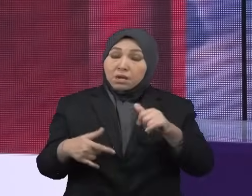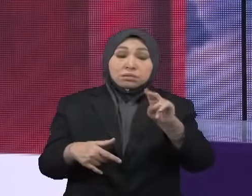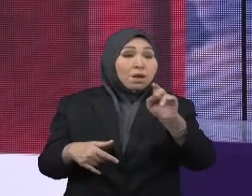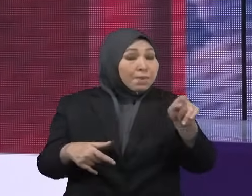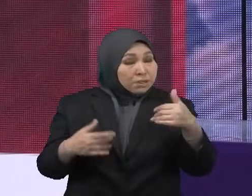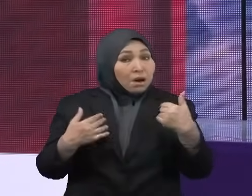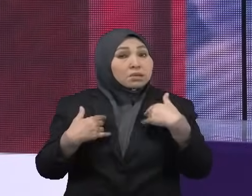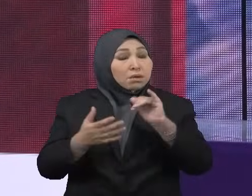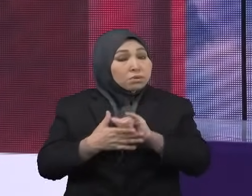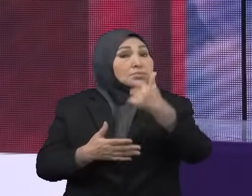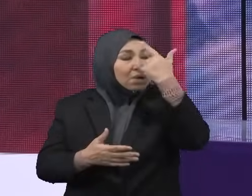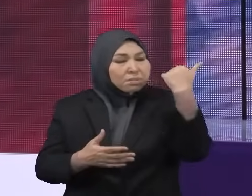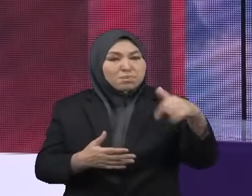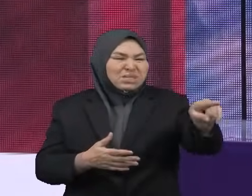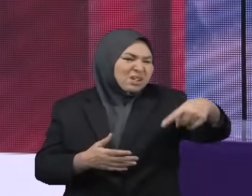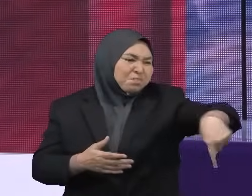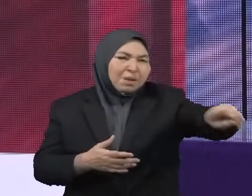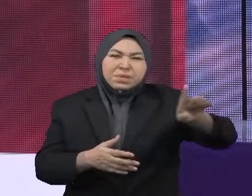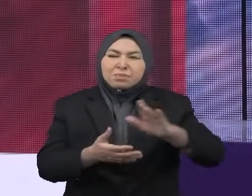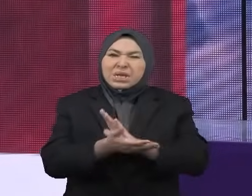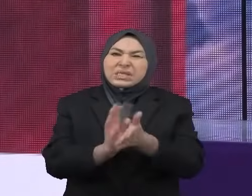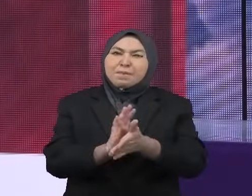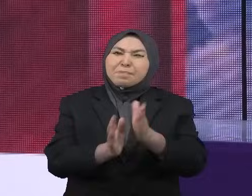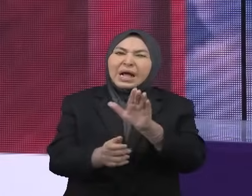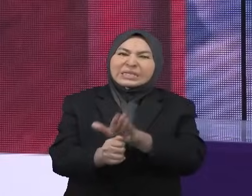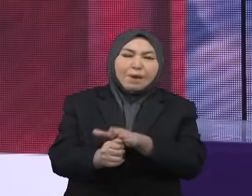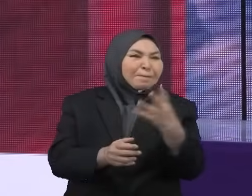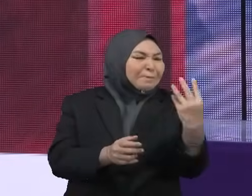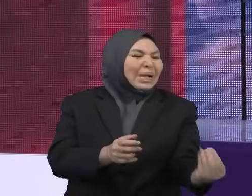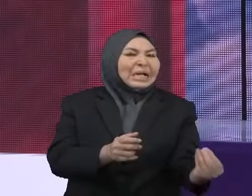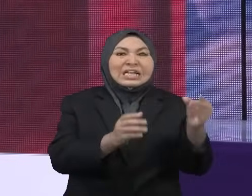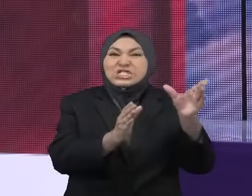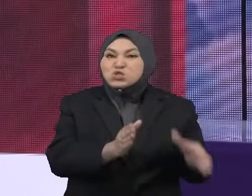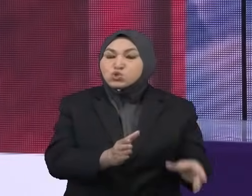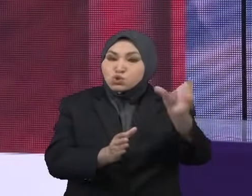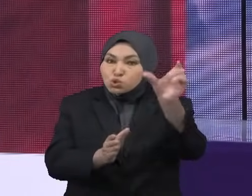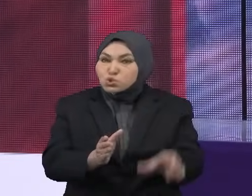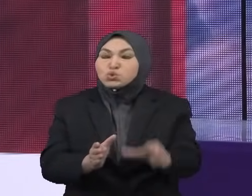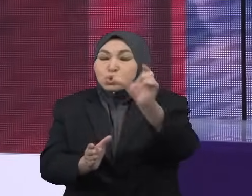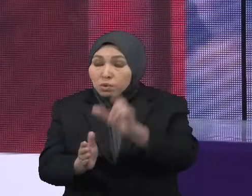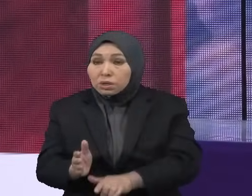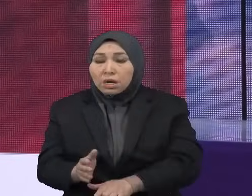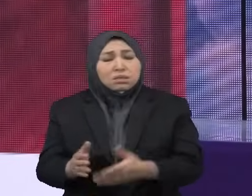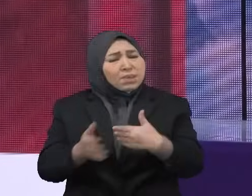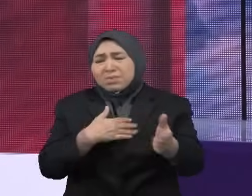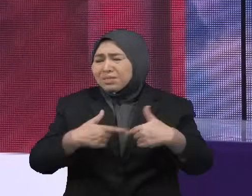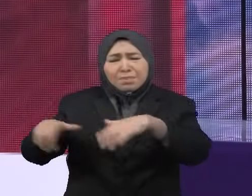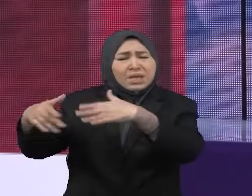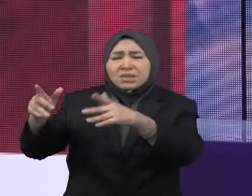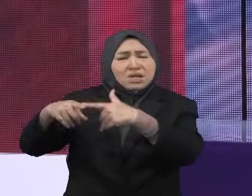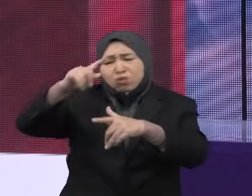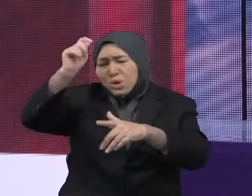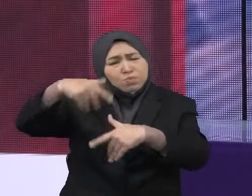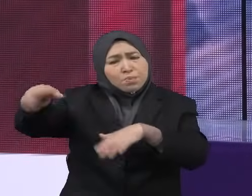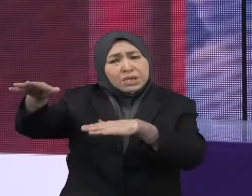ada, menyebabkan mereka menjadi manja, menjadi pengecut, dan akhirnya mereka cakap apa? Kau pergilah, Nabi Musa, anta